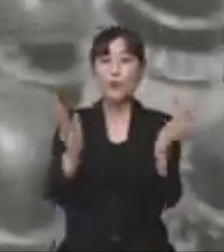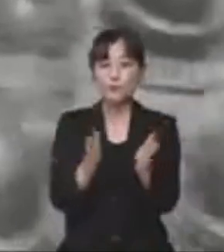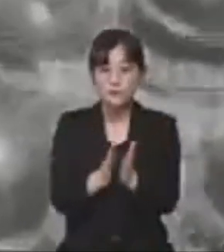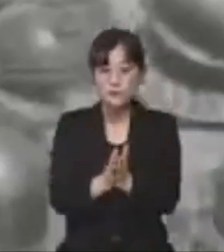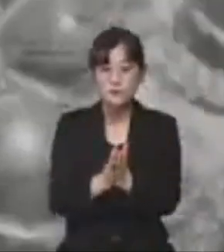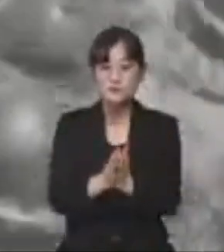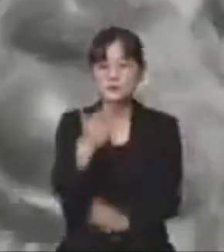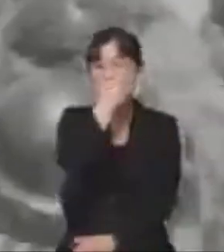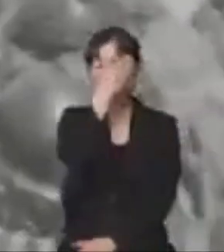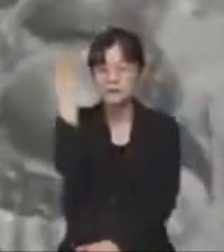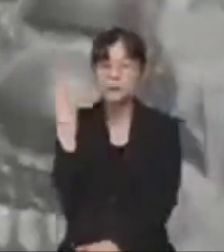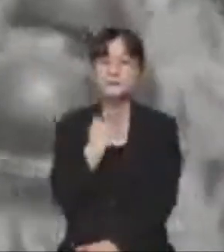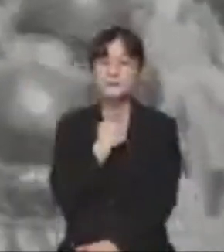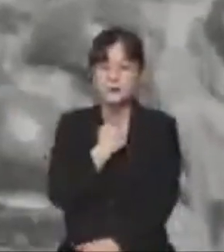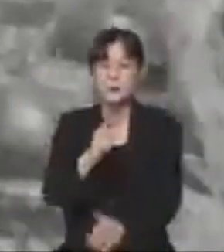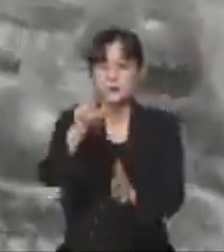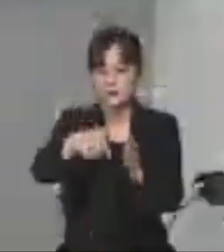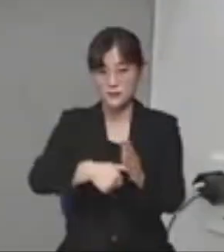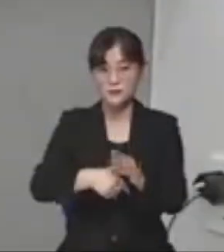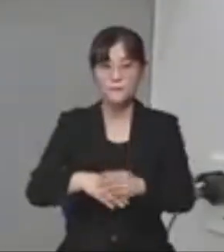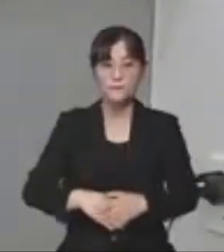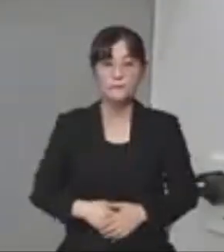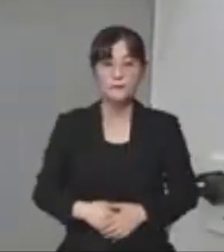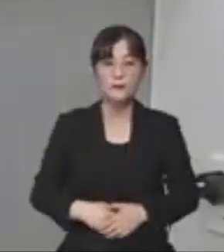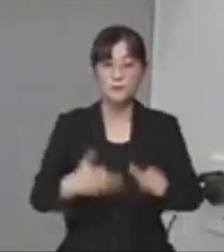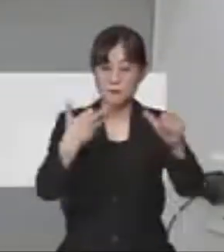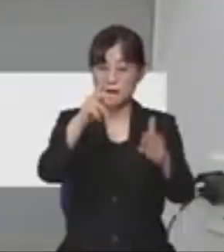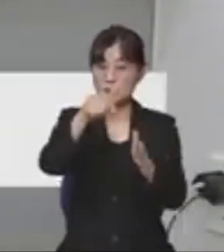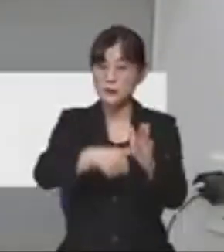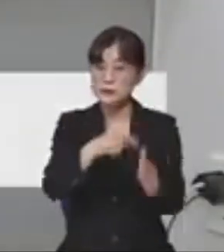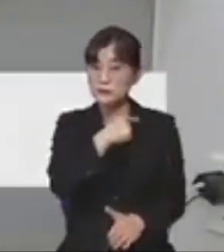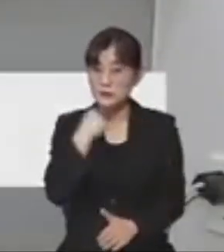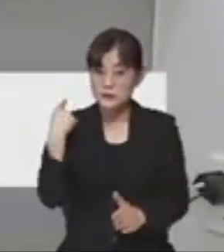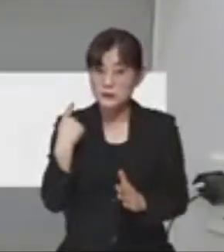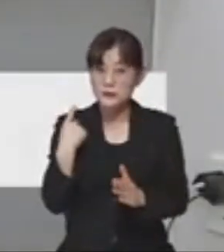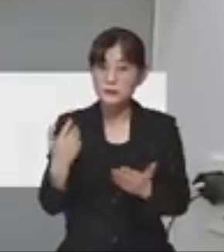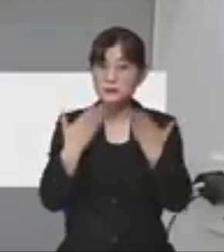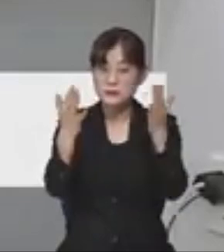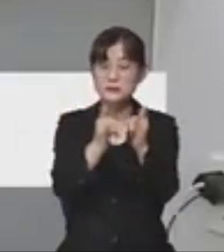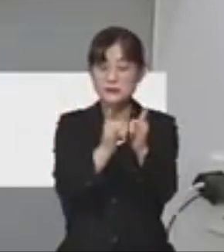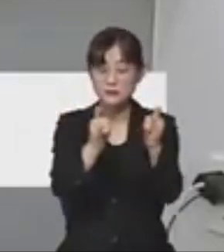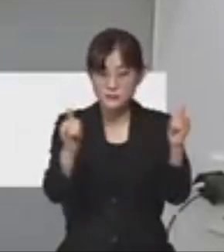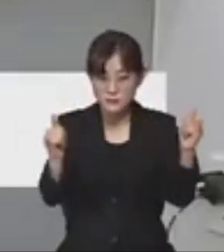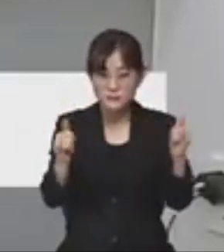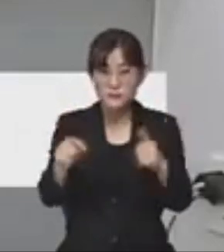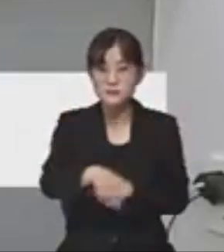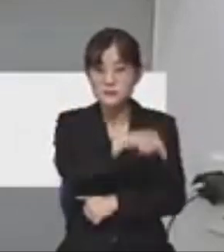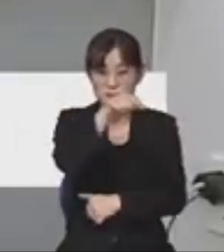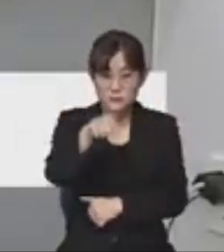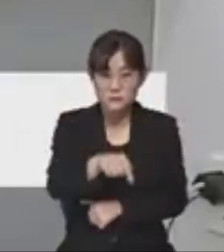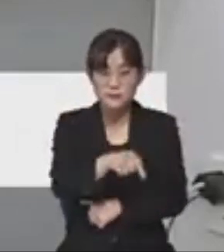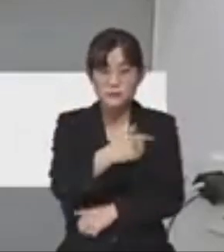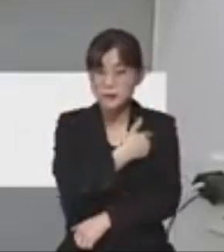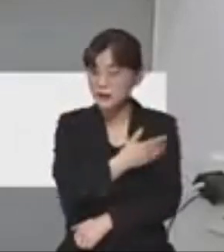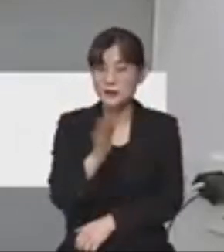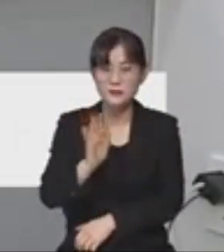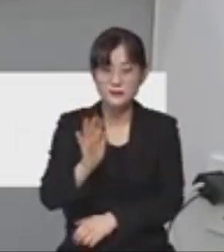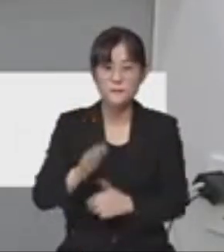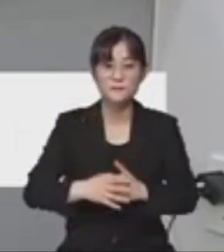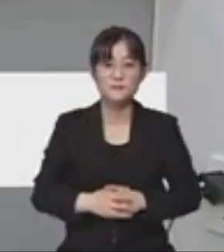남도의 청년이었습니다. 당시 5.18 때 희생됐던 우리 시민들에 비하면 그걸 전제하지 않는 건